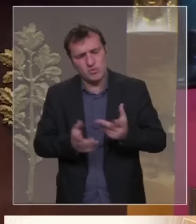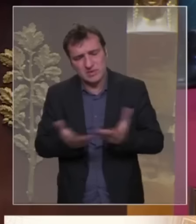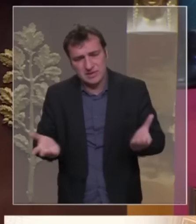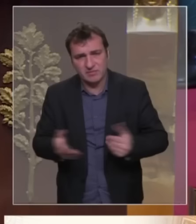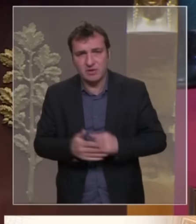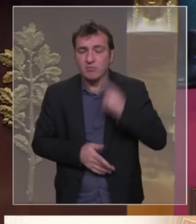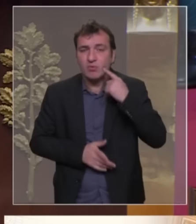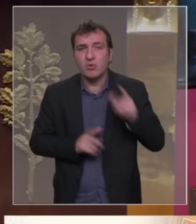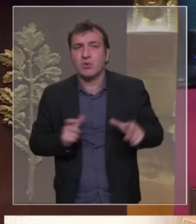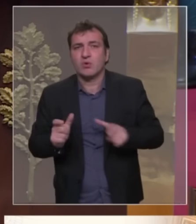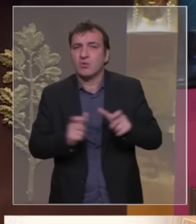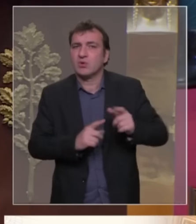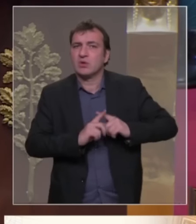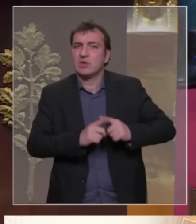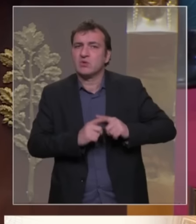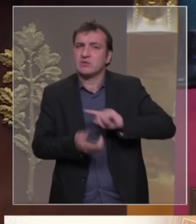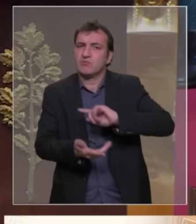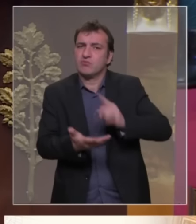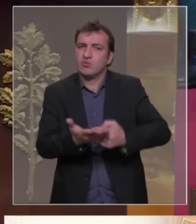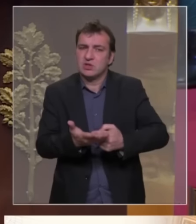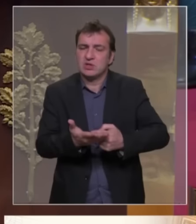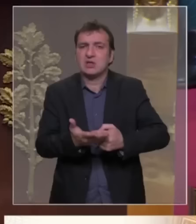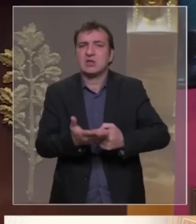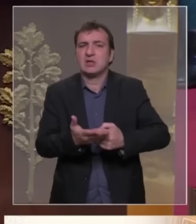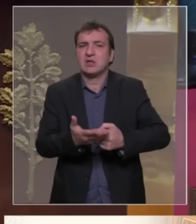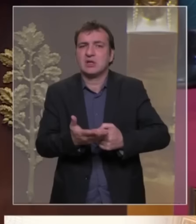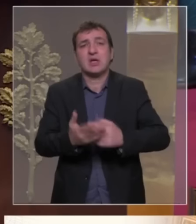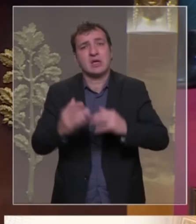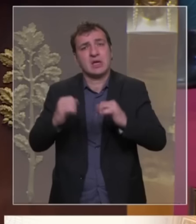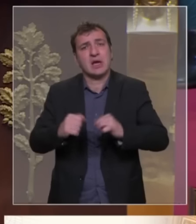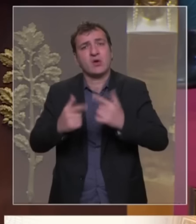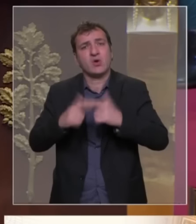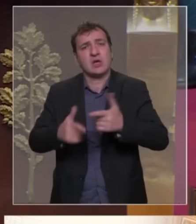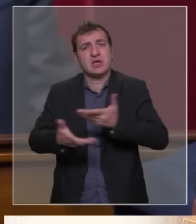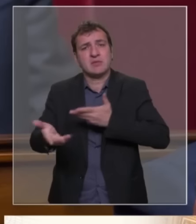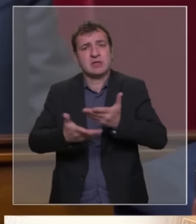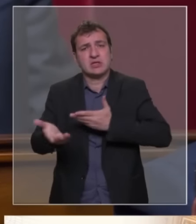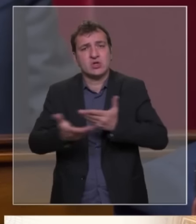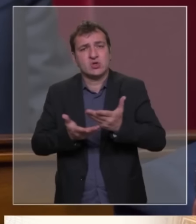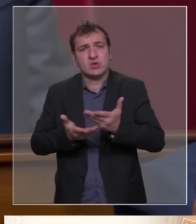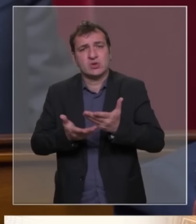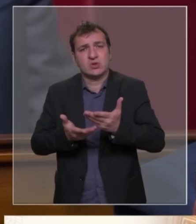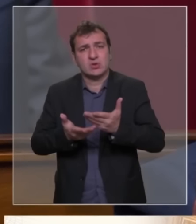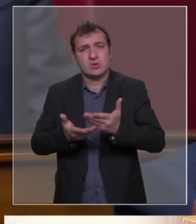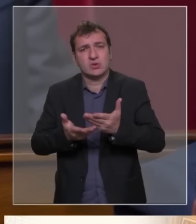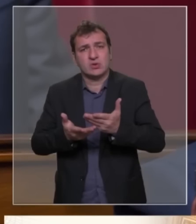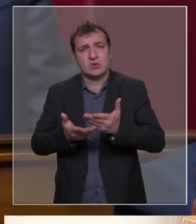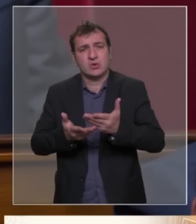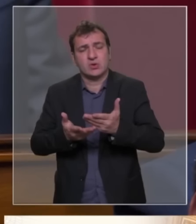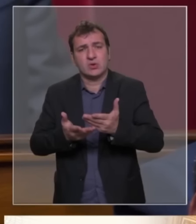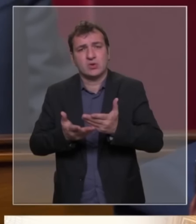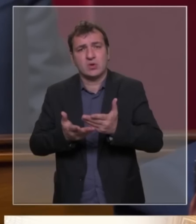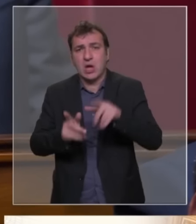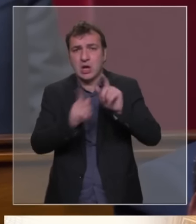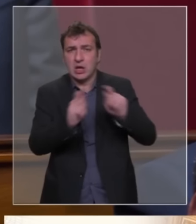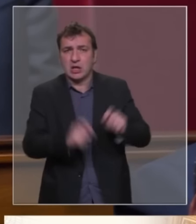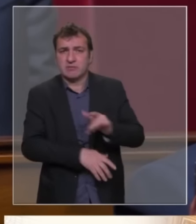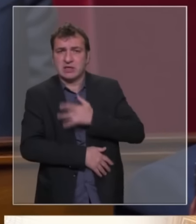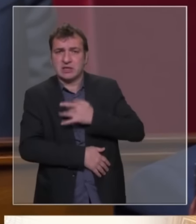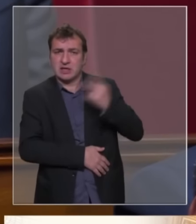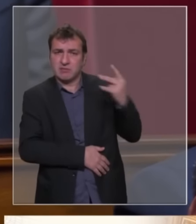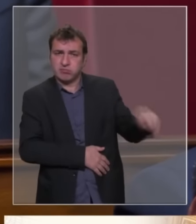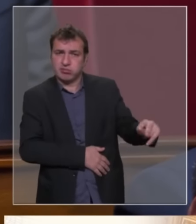les négociations budgétaires et la négociation des accords de libre-échange, ce n'est pas gagné, respectent leurs intérêts